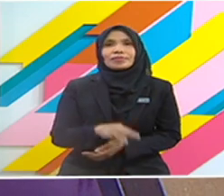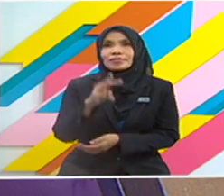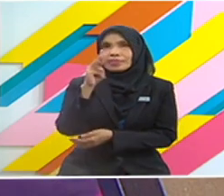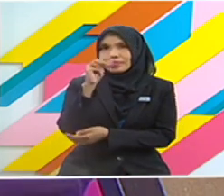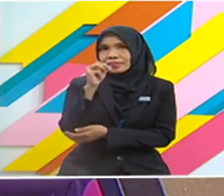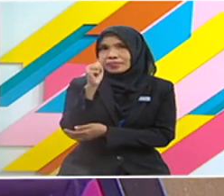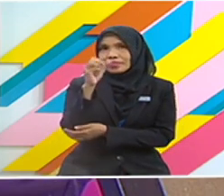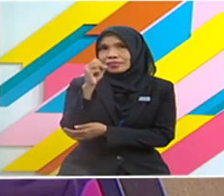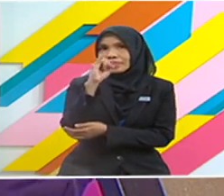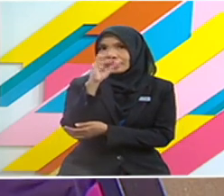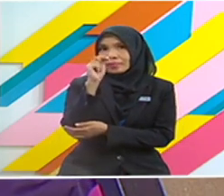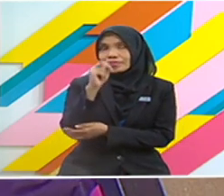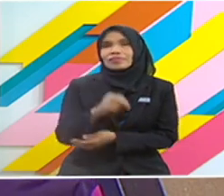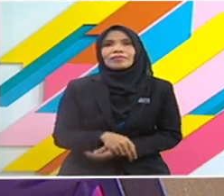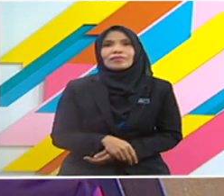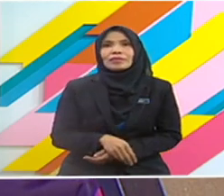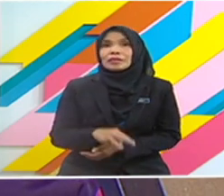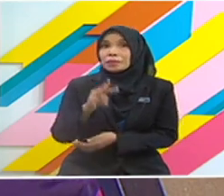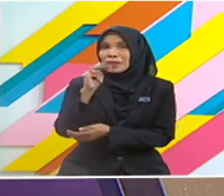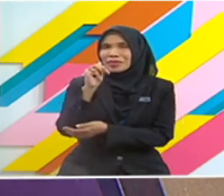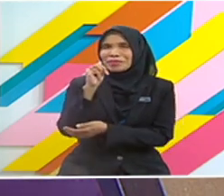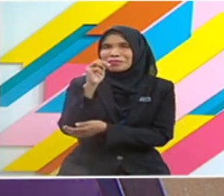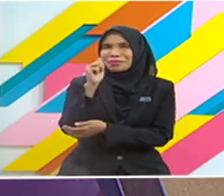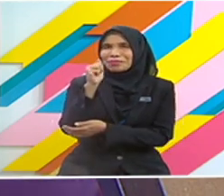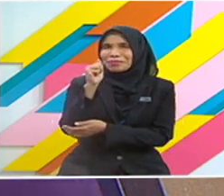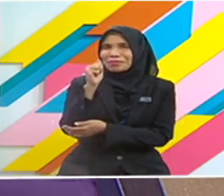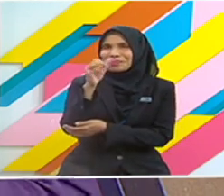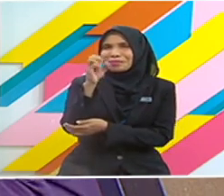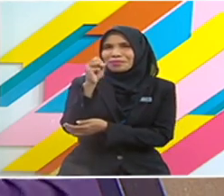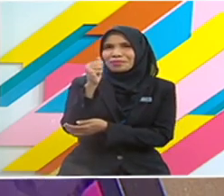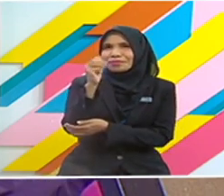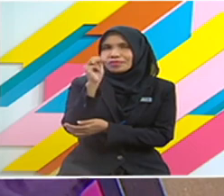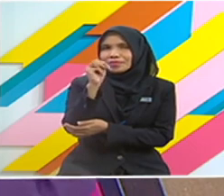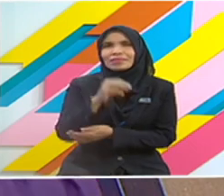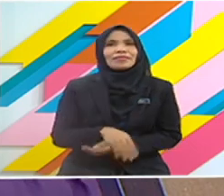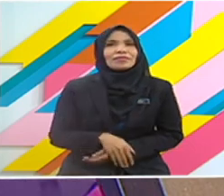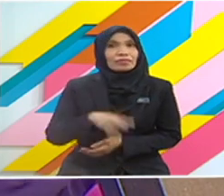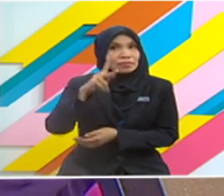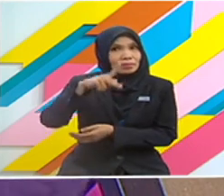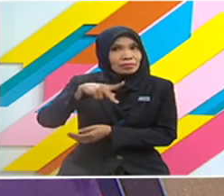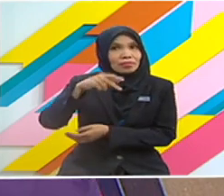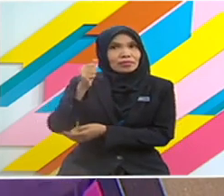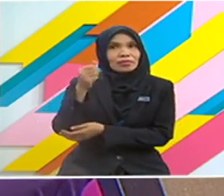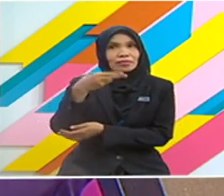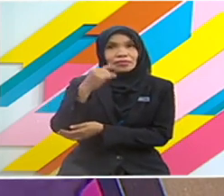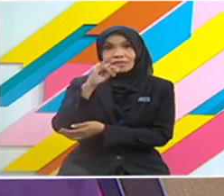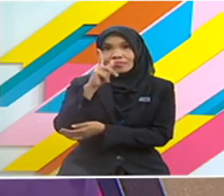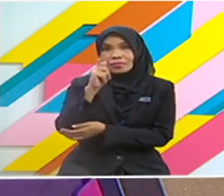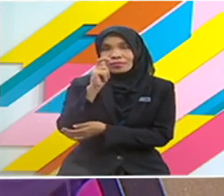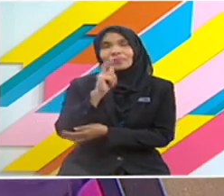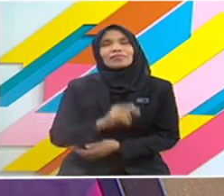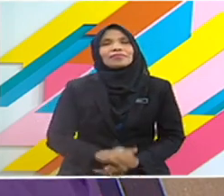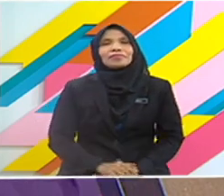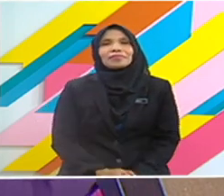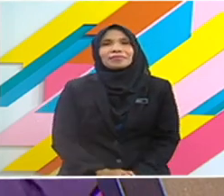masam dan juga pahit. Okey, untuk hujung lidah kita kat sini, tunas rasa ni sangat